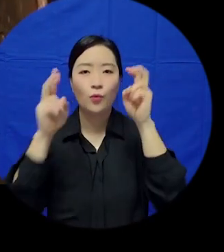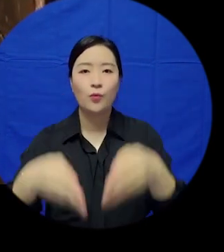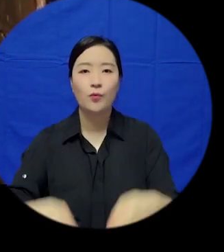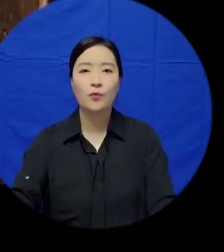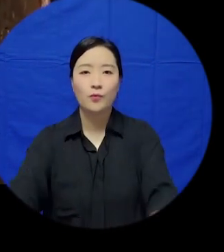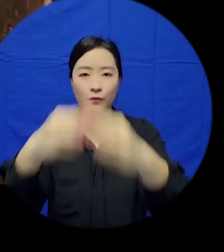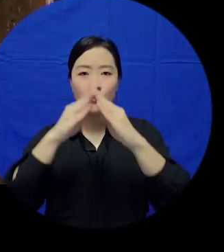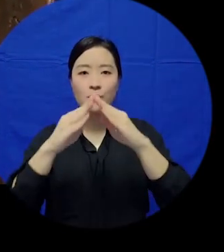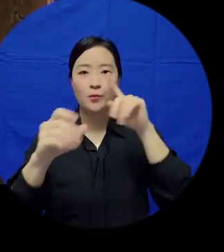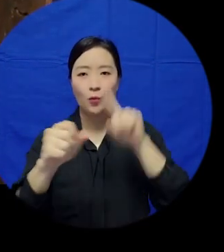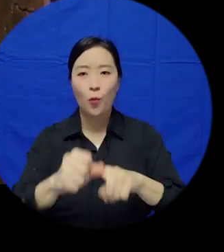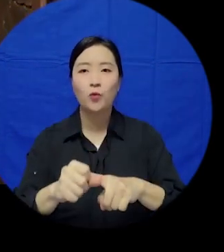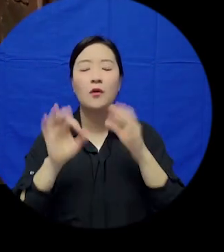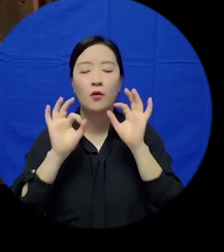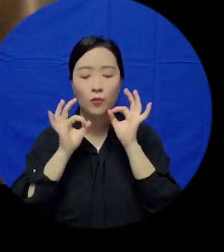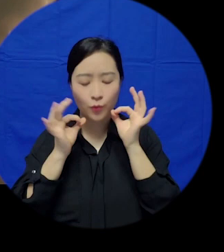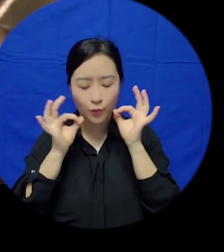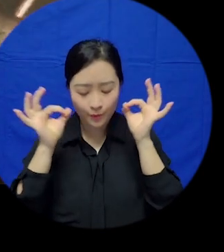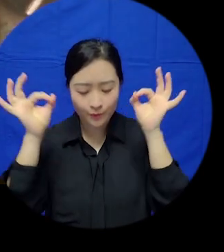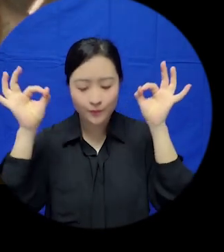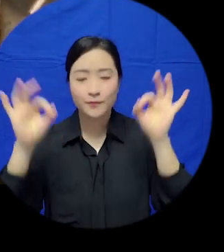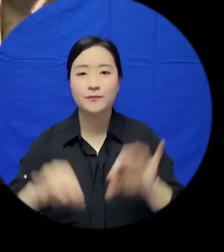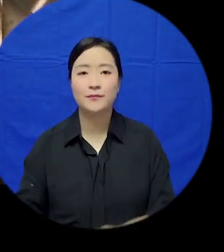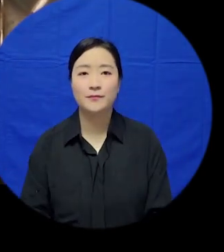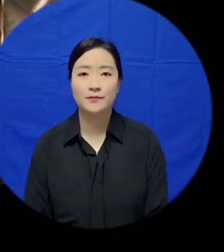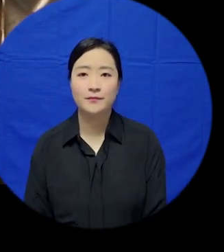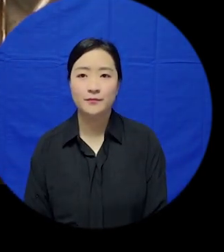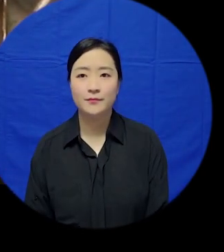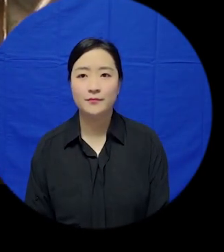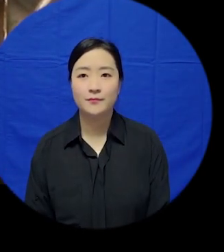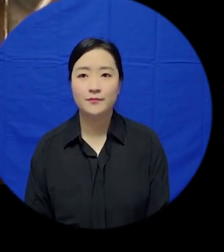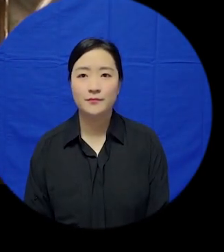만들기 위해 한마음으로 노력했습니다.